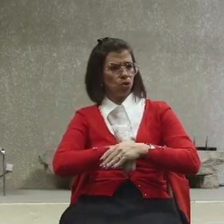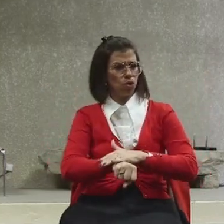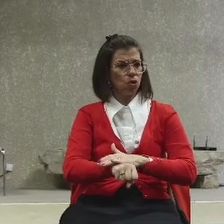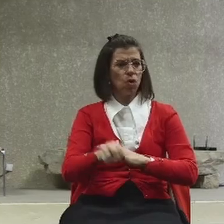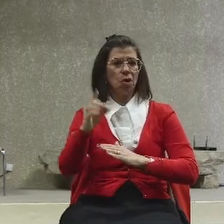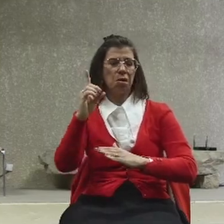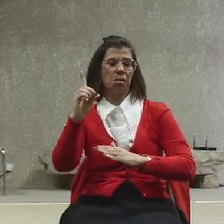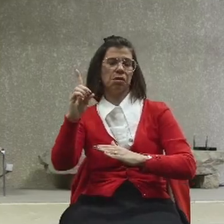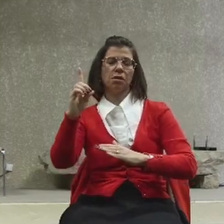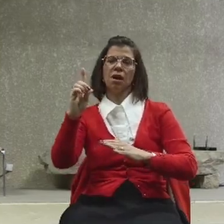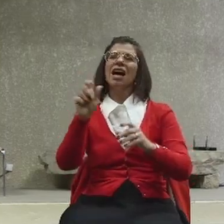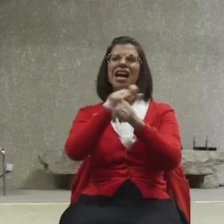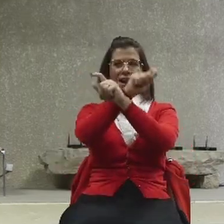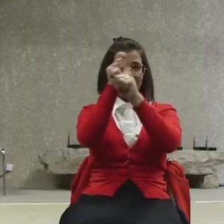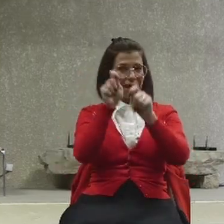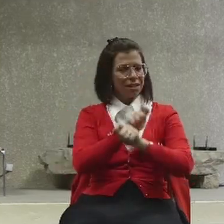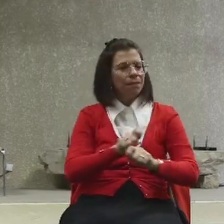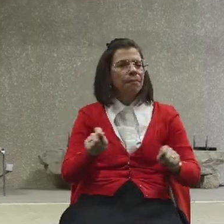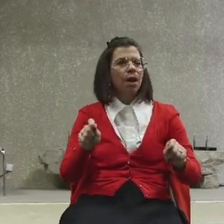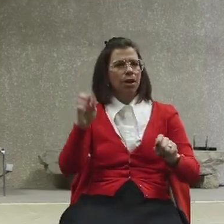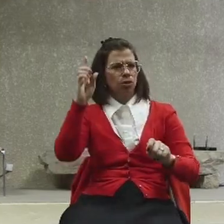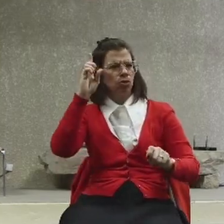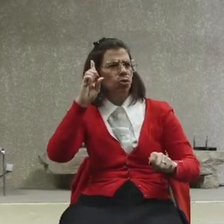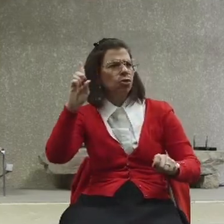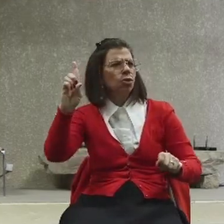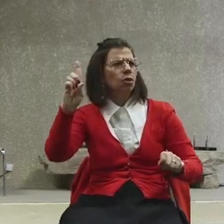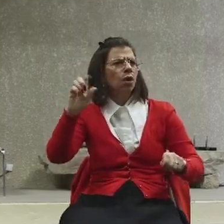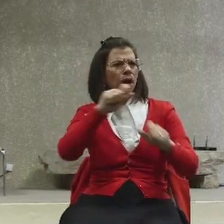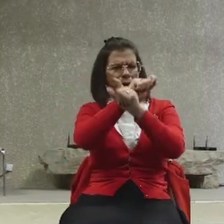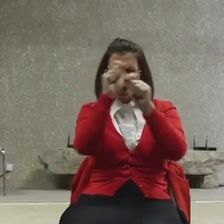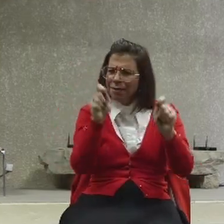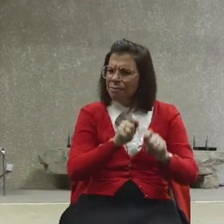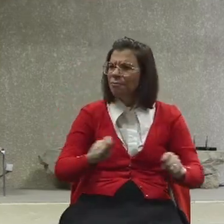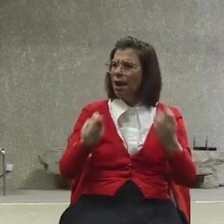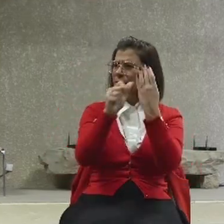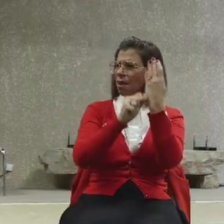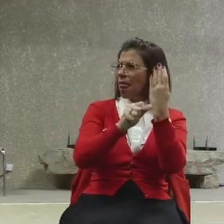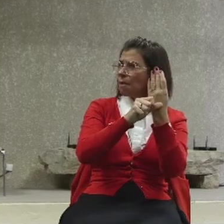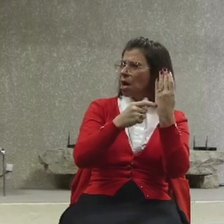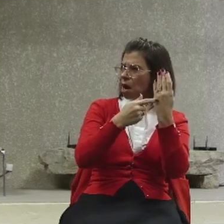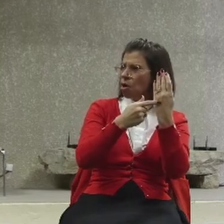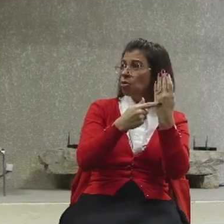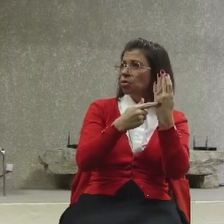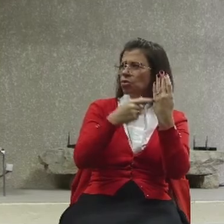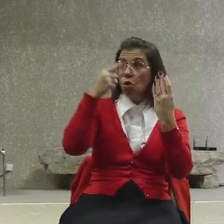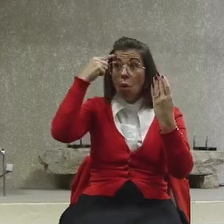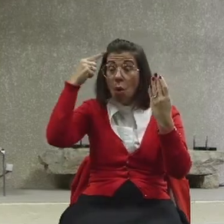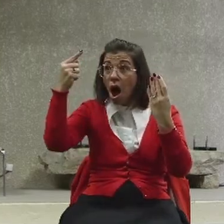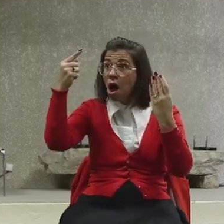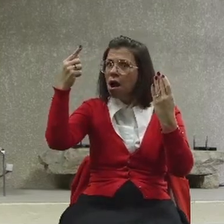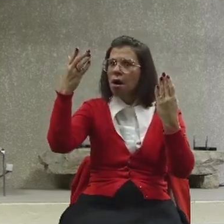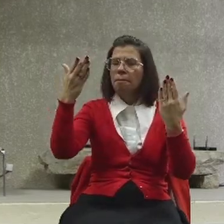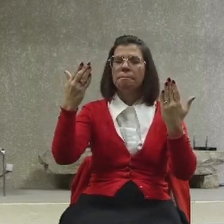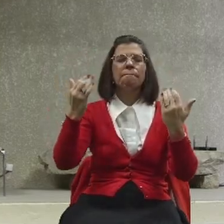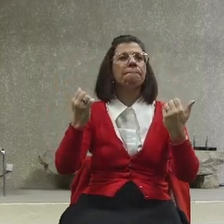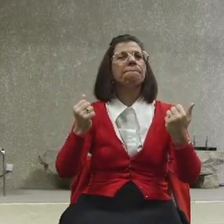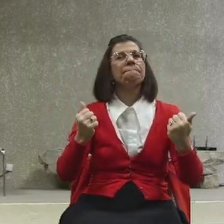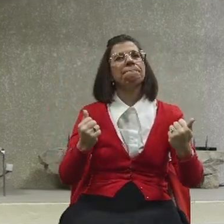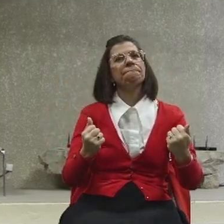Alors ne croyez pas que celui qui est dans la victoire ne ressent rien du tout.